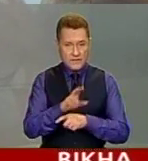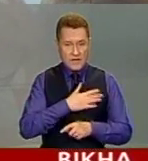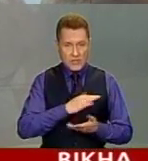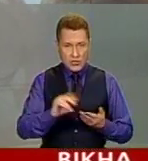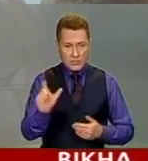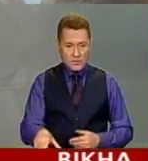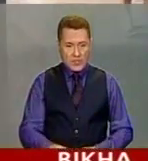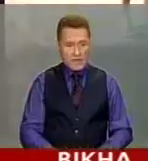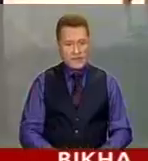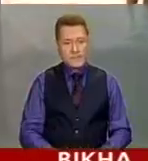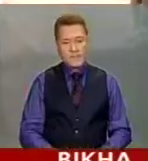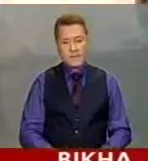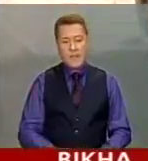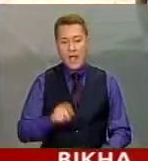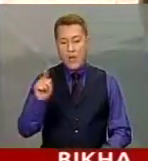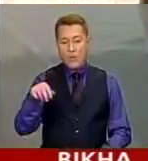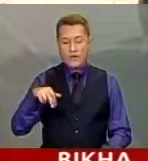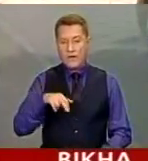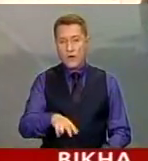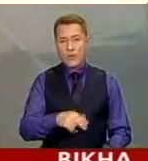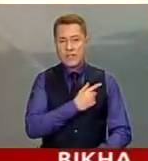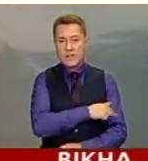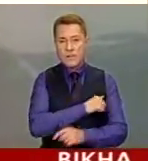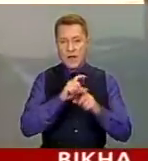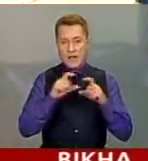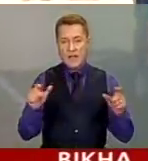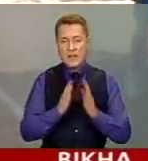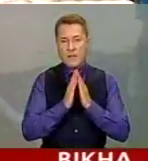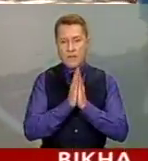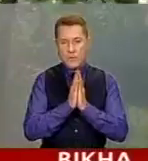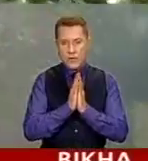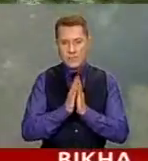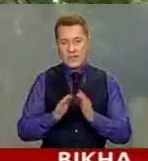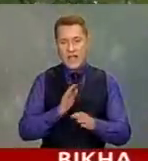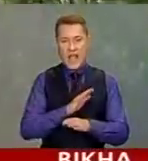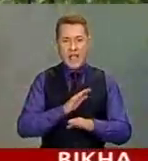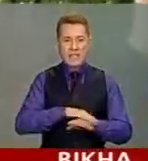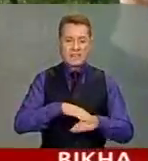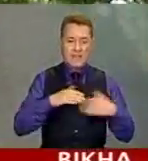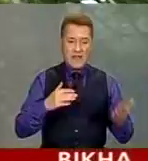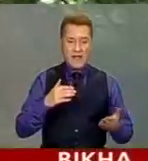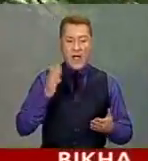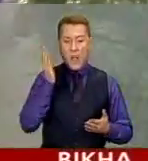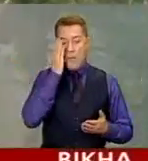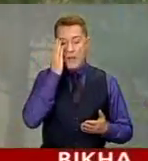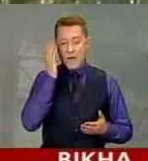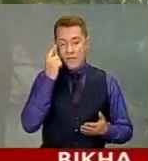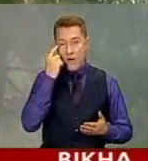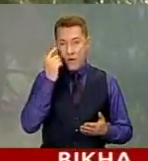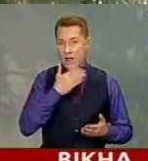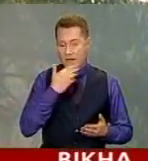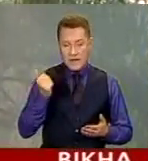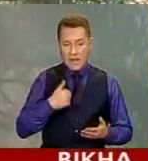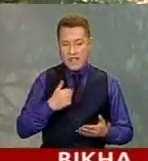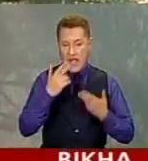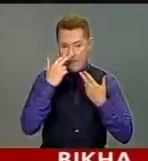Токар. Євген виходить із палати і відразу просить настати по ліву руку. Правого ока у нього нема. Я вже